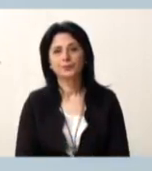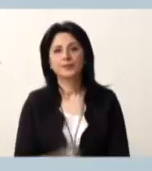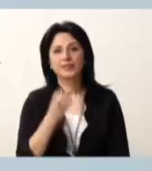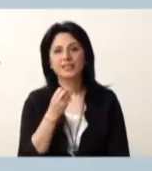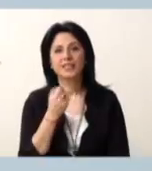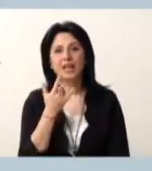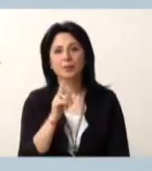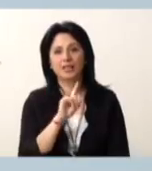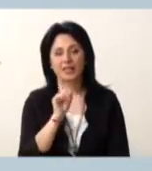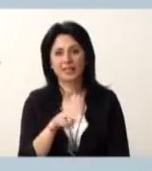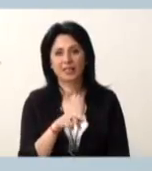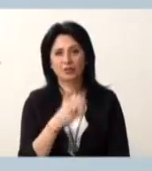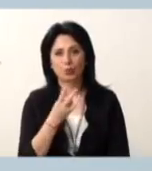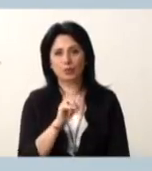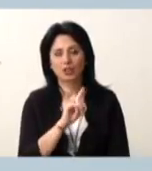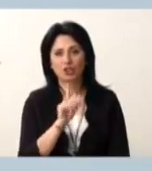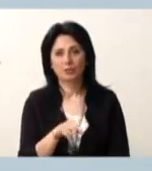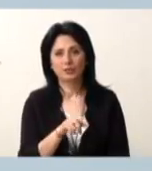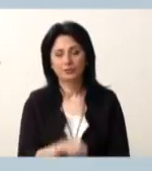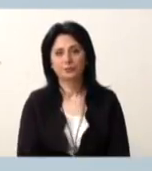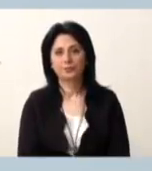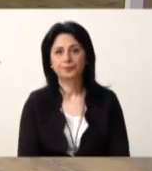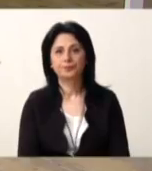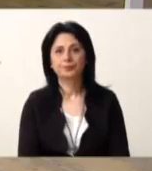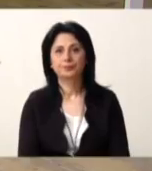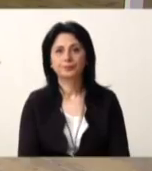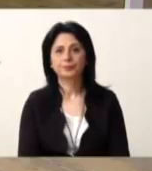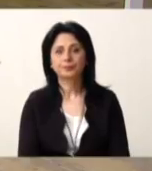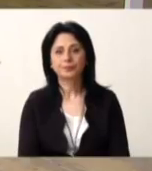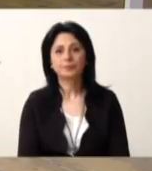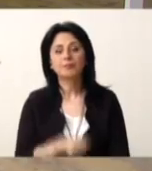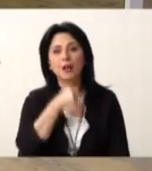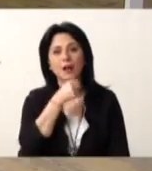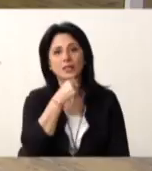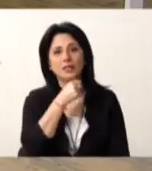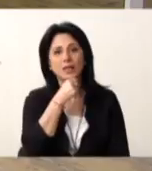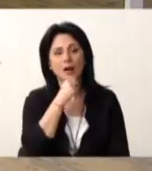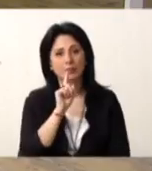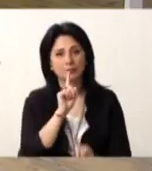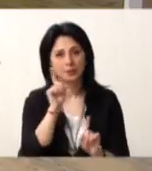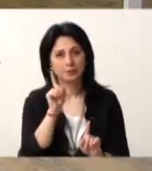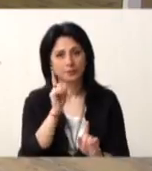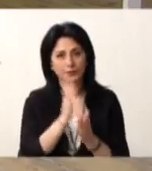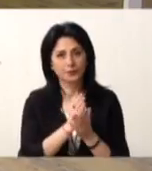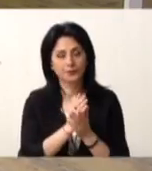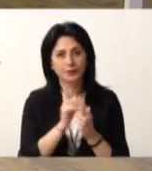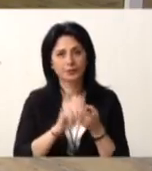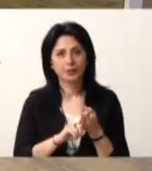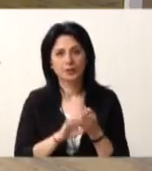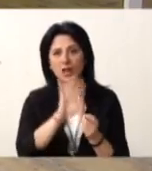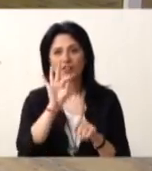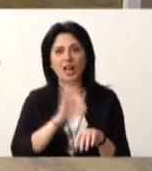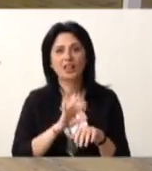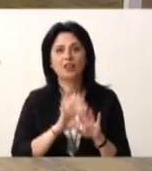არის რამდენიმე კითხვა, რომელიც მე უნდა დავსვა ამ შემთხვევაში, ეს უკავშირდება ასაკობრივ თავისებურებას. როგორც წესი, ყველა